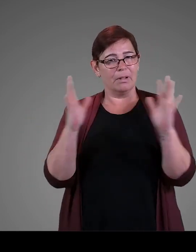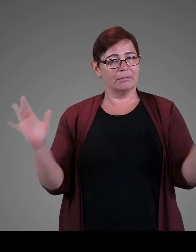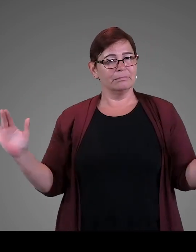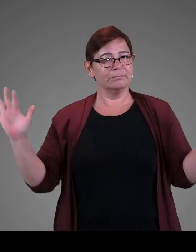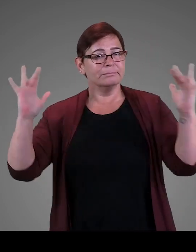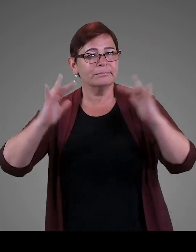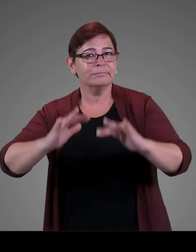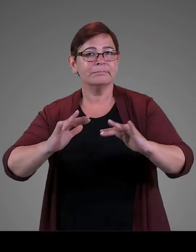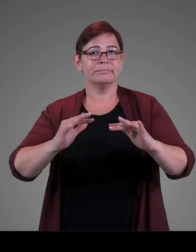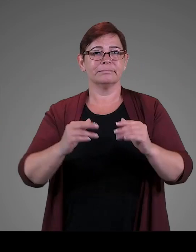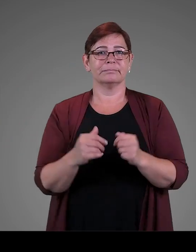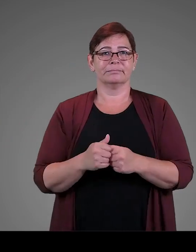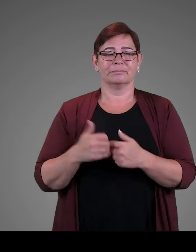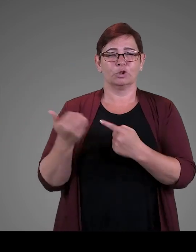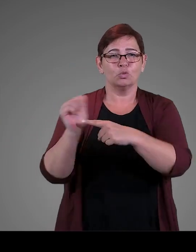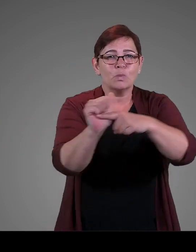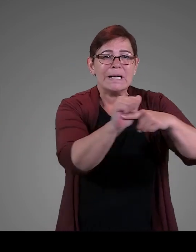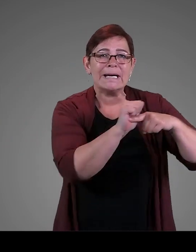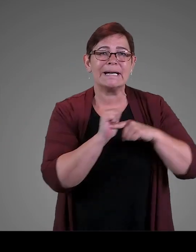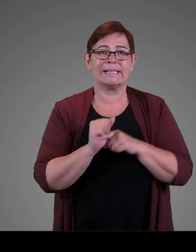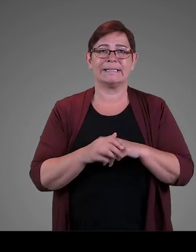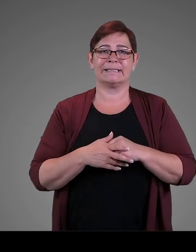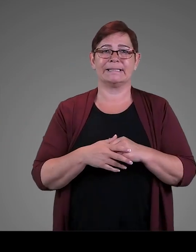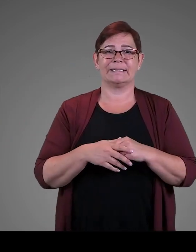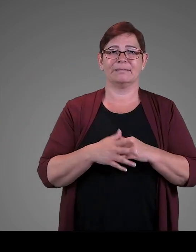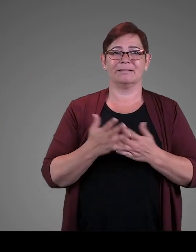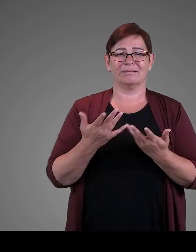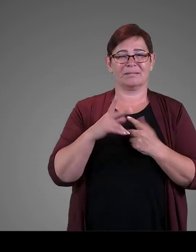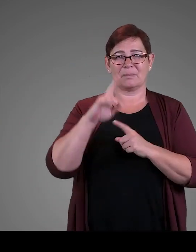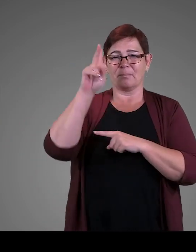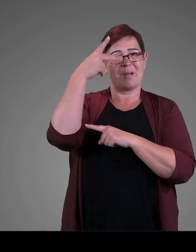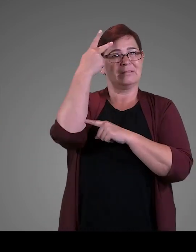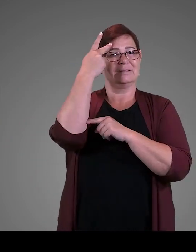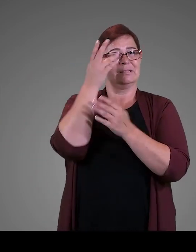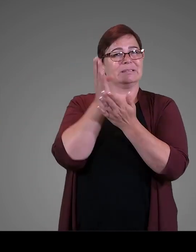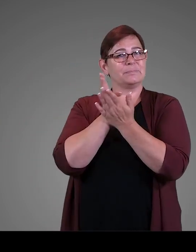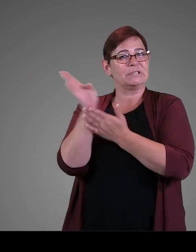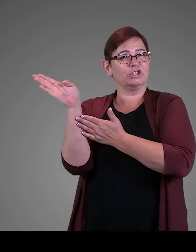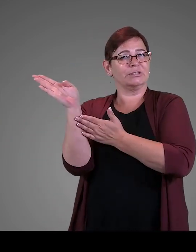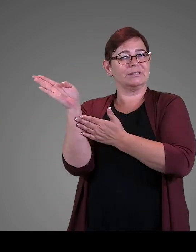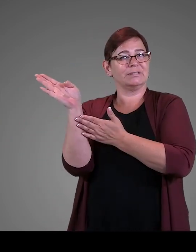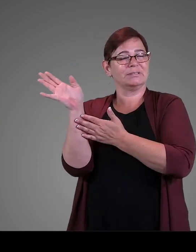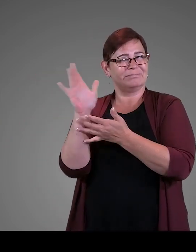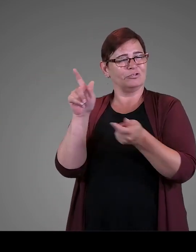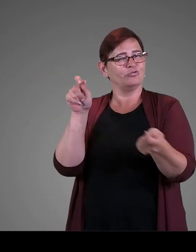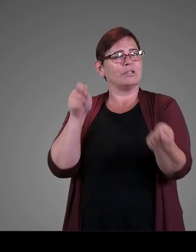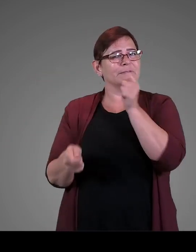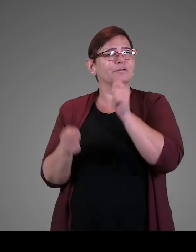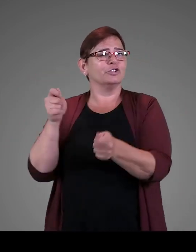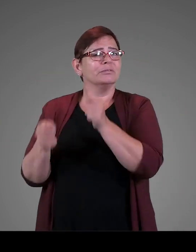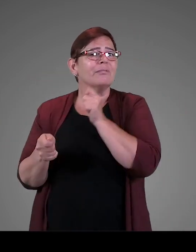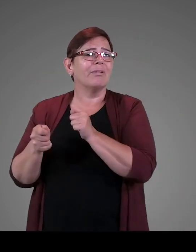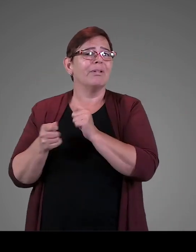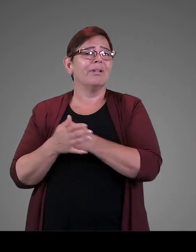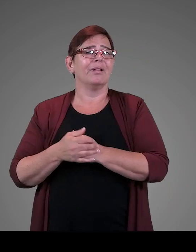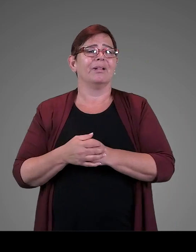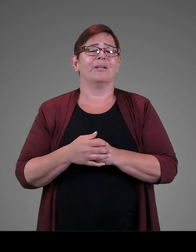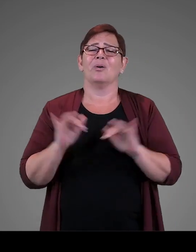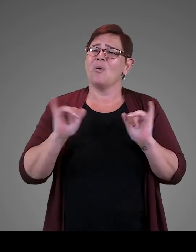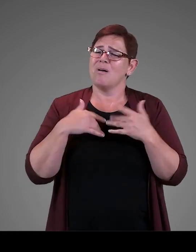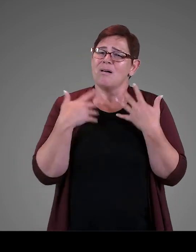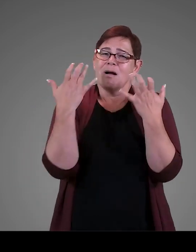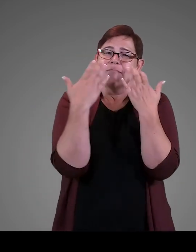ça. Je crois que la dimension politique est transversale, puis je voulais vraiment vous